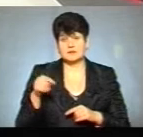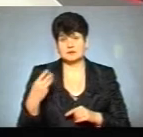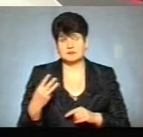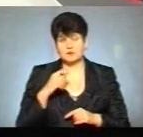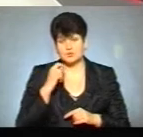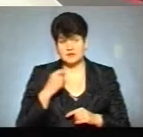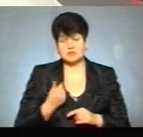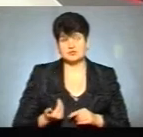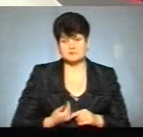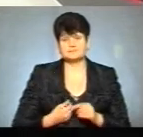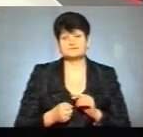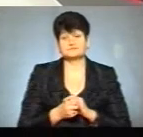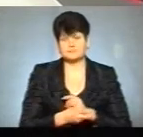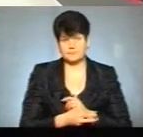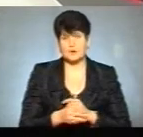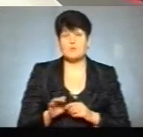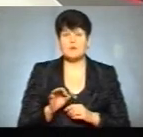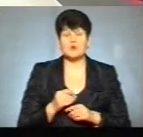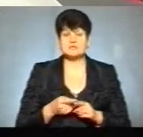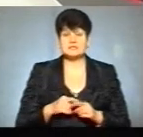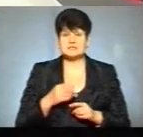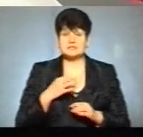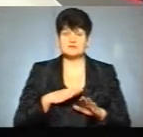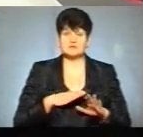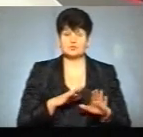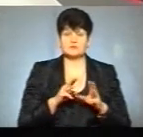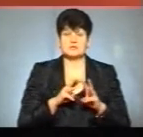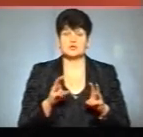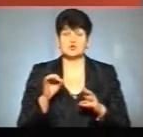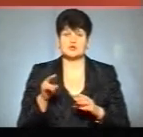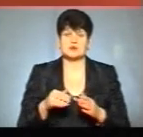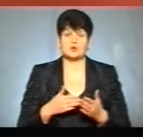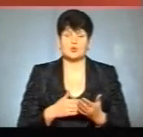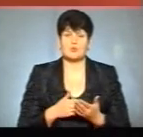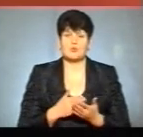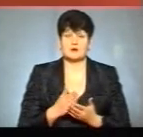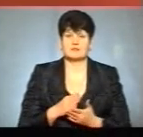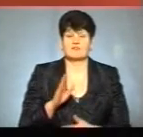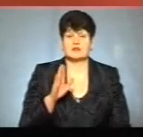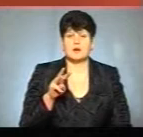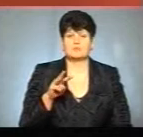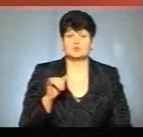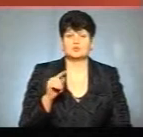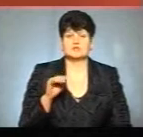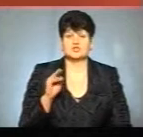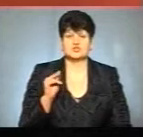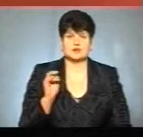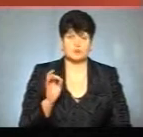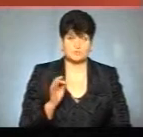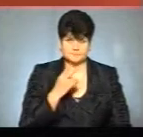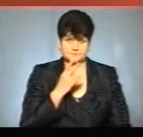за межею бідності. Про це заявив заступник міністра соціальної політики України Віталій Музиченко. Давайте переглянемо його